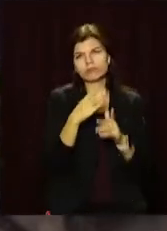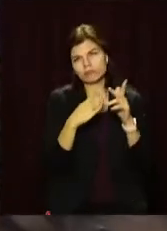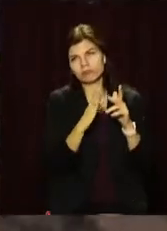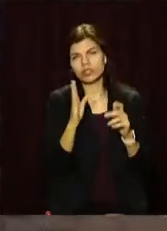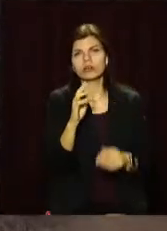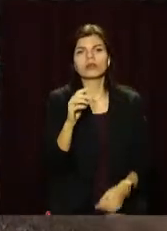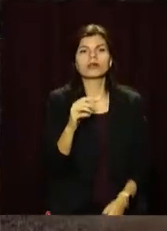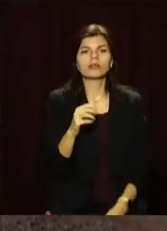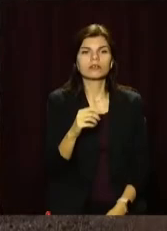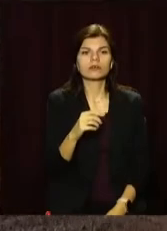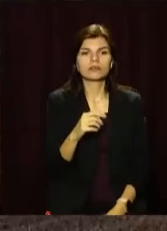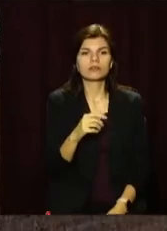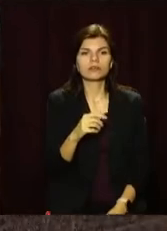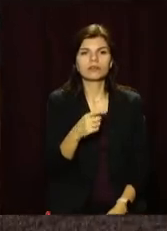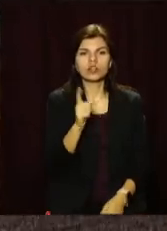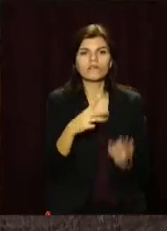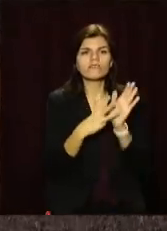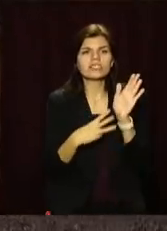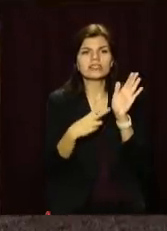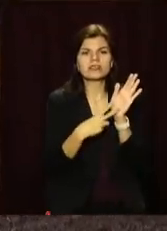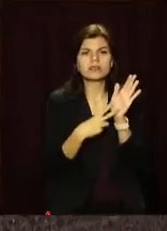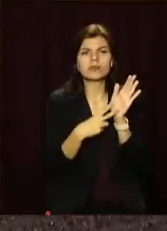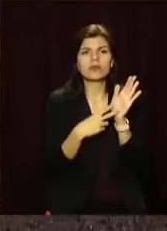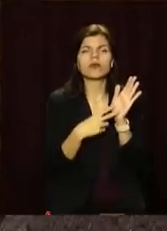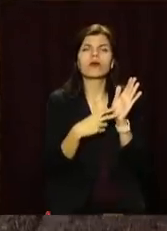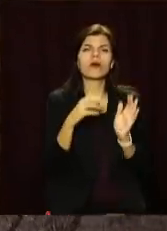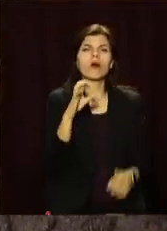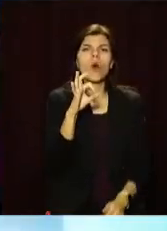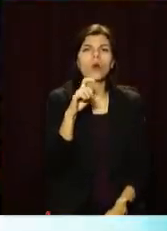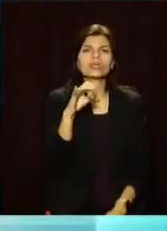майже 87 тисяч гектар озимого ріпаку.